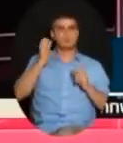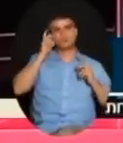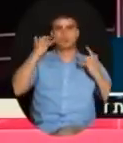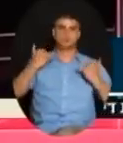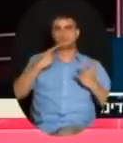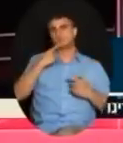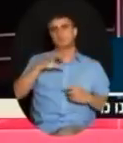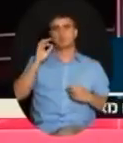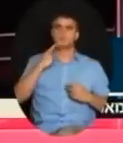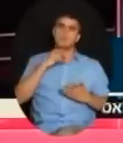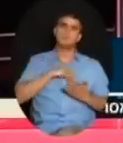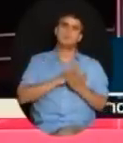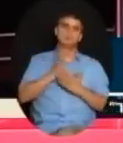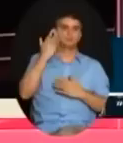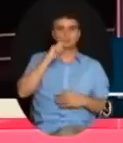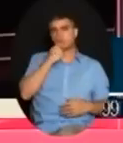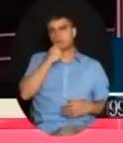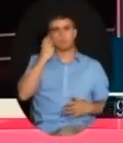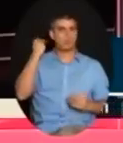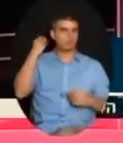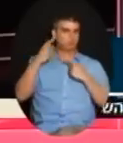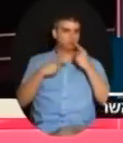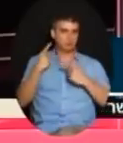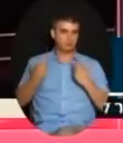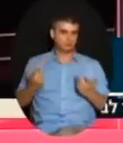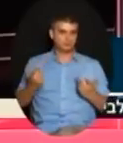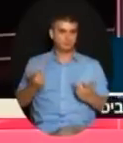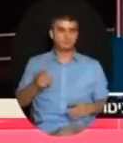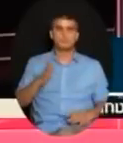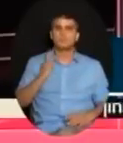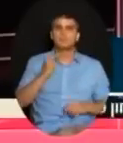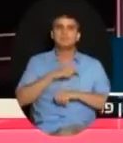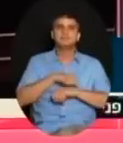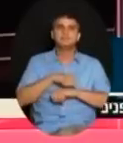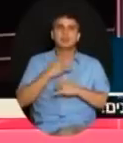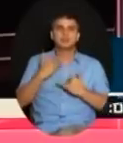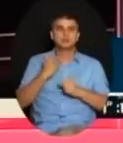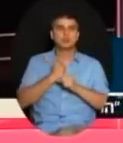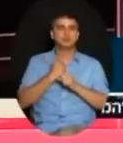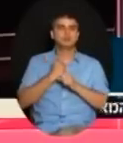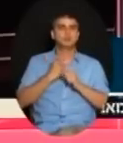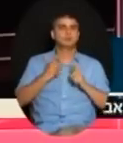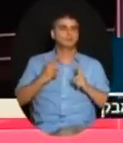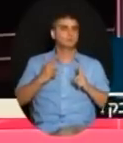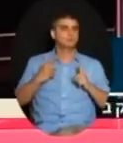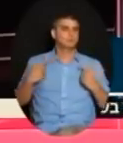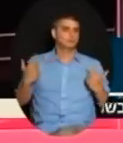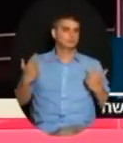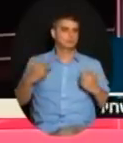מתעוררים עכשיו ומגלים את מצפונם שהיה במרתף במשך הרבה מאוד שנים. הזמן לנהל מערכה ציבורית